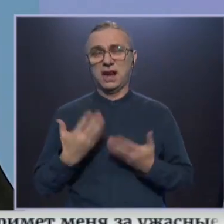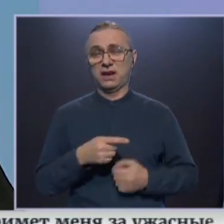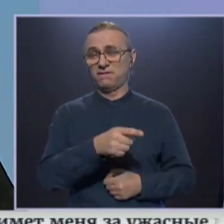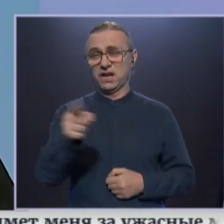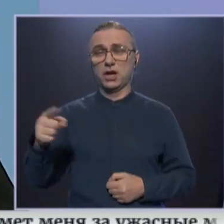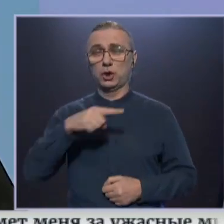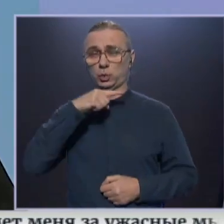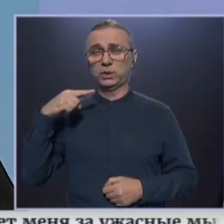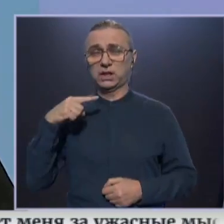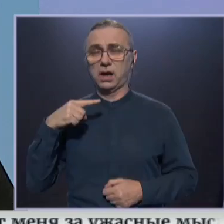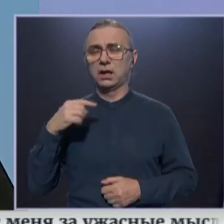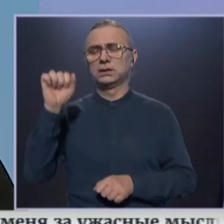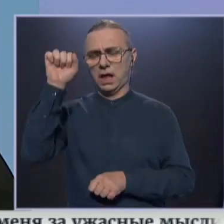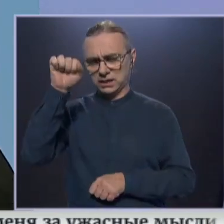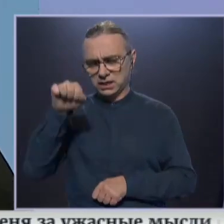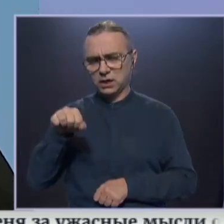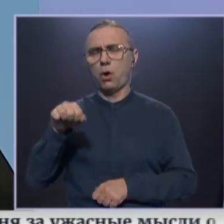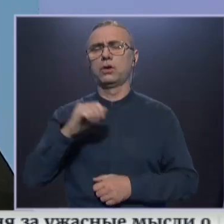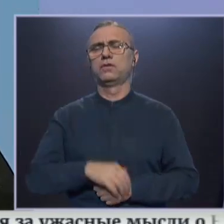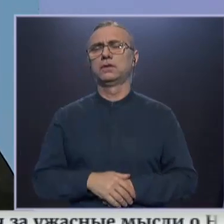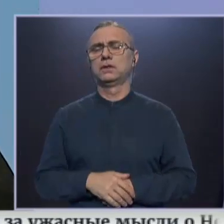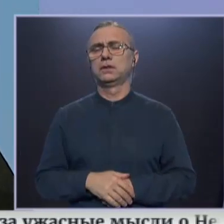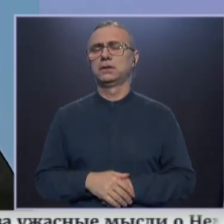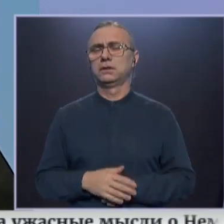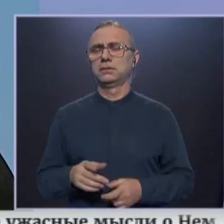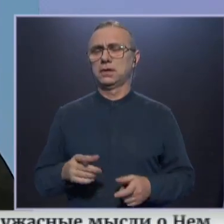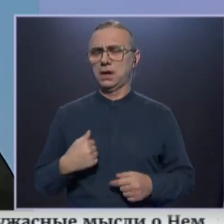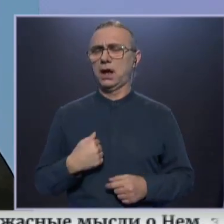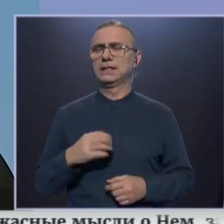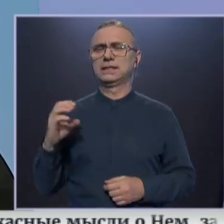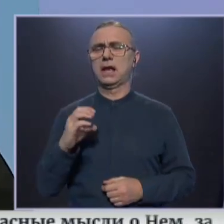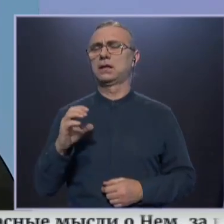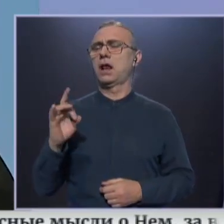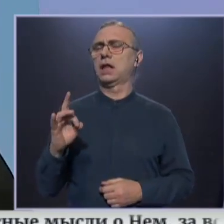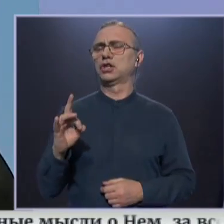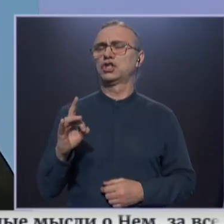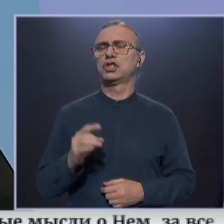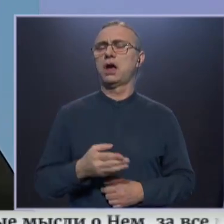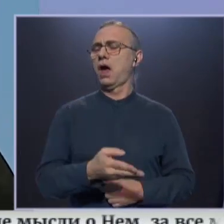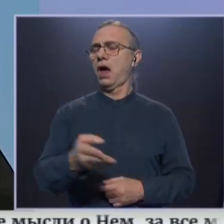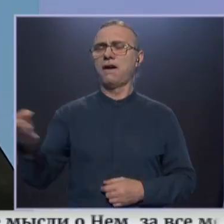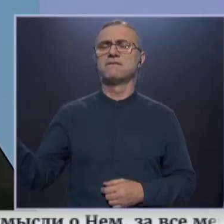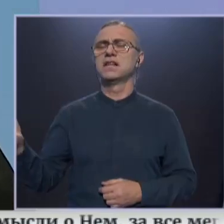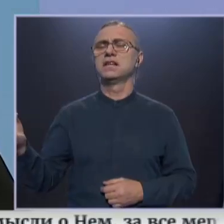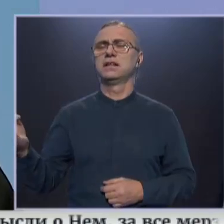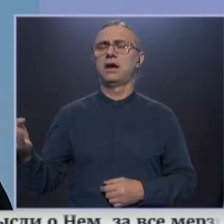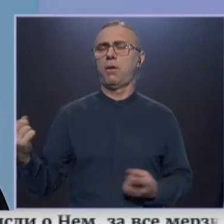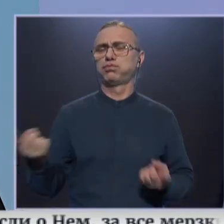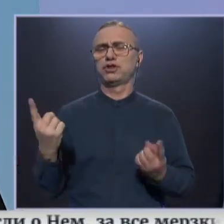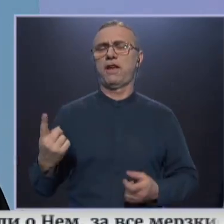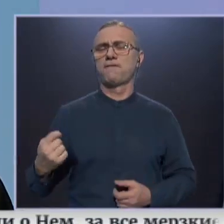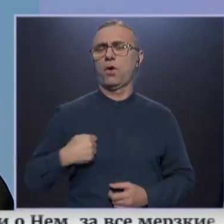голову. Я Сергий Радонежский, а вы обычные воины. Поэтому повинуйтесь, давайте я вас благословлю, на колени быстро.